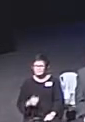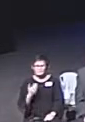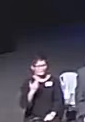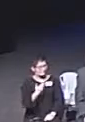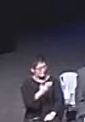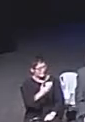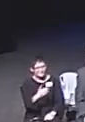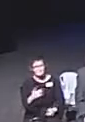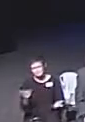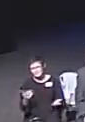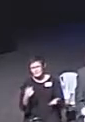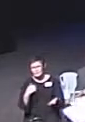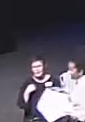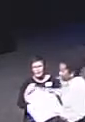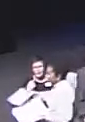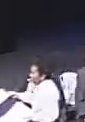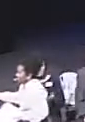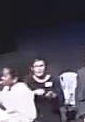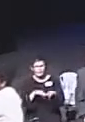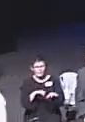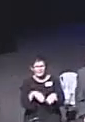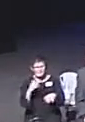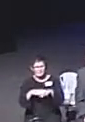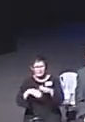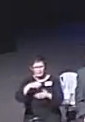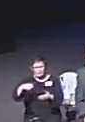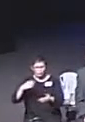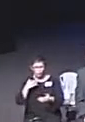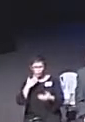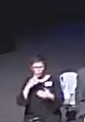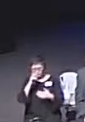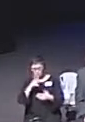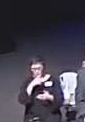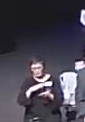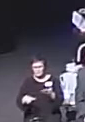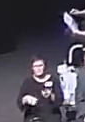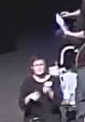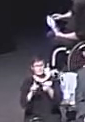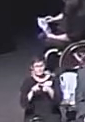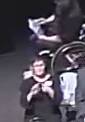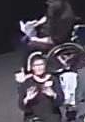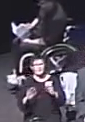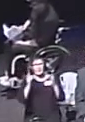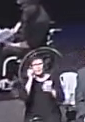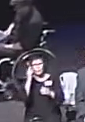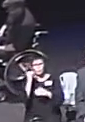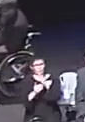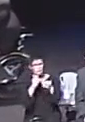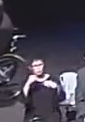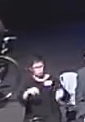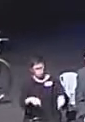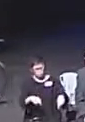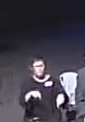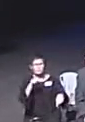Kiitos. Näin siinä käy, kun aina kirjoittaa vaan koneella, niin sitten kun menee käsiin, niin ei sitä kukaan muu lue. 1. Elävä kulttuuriperintö Suomessa